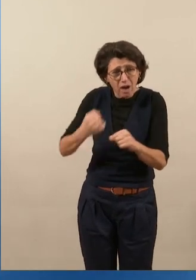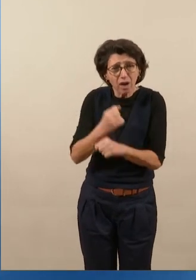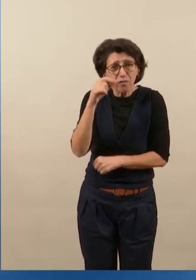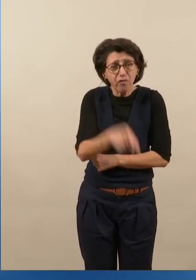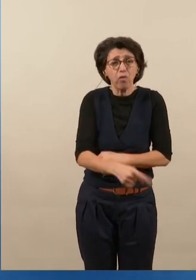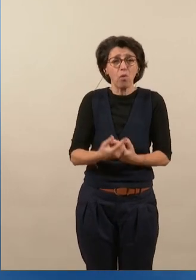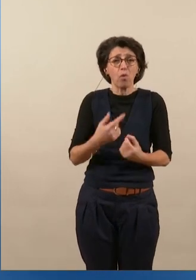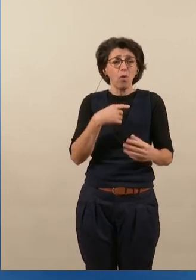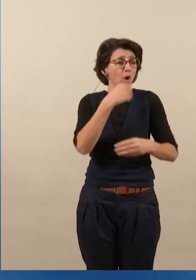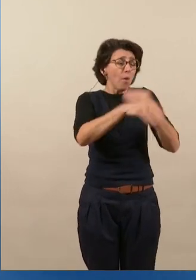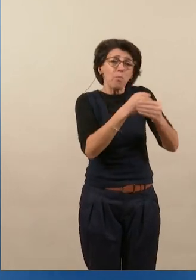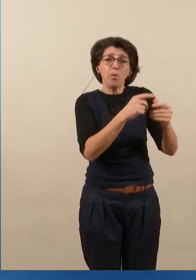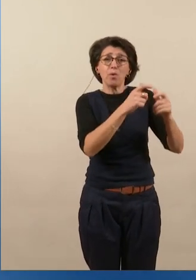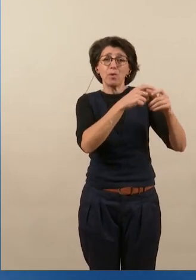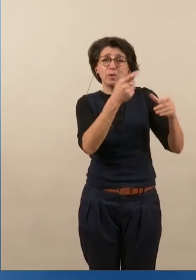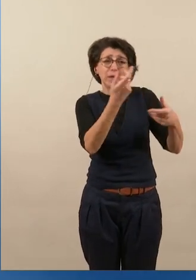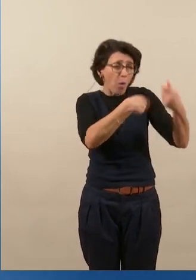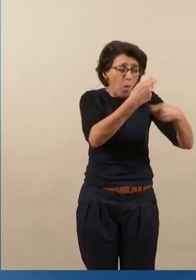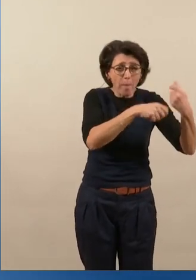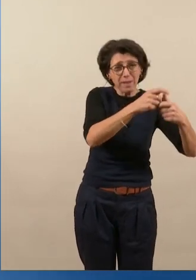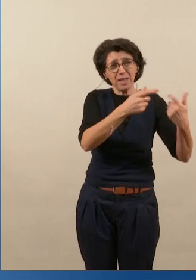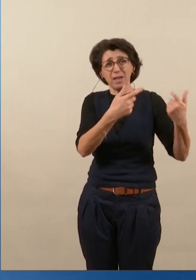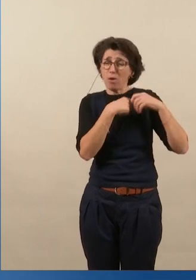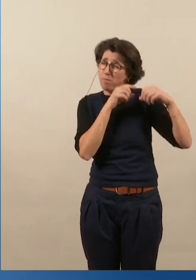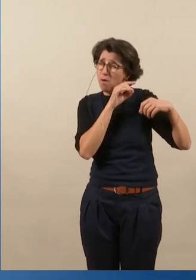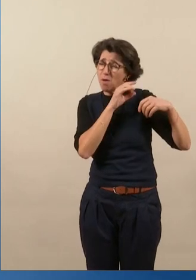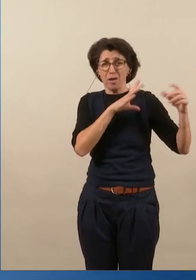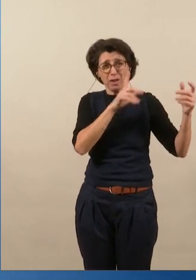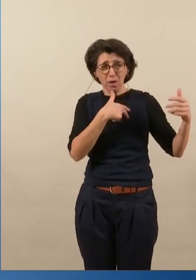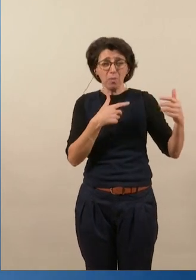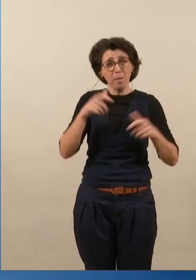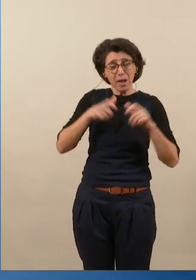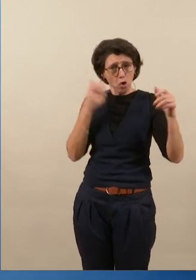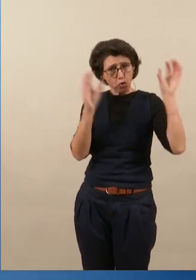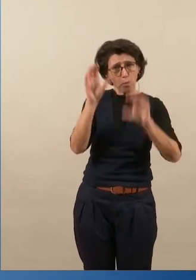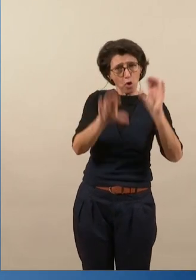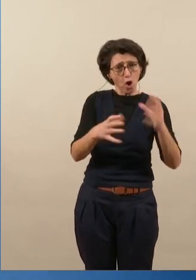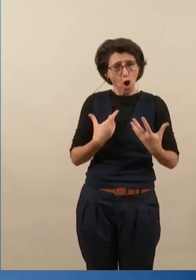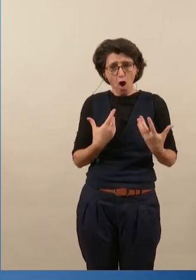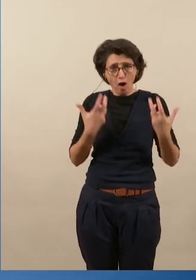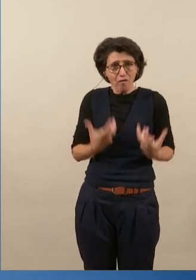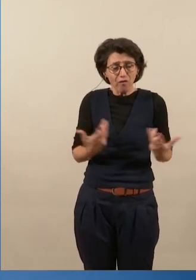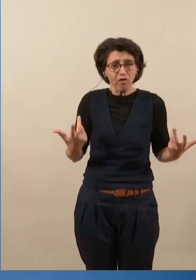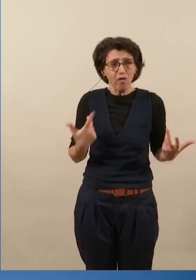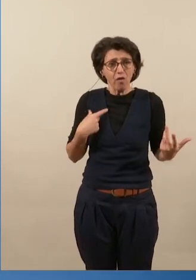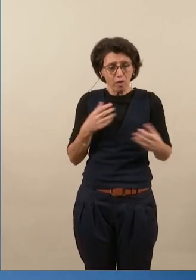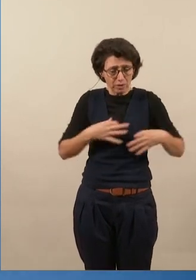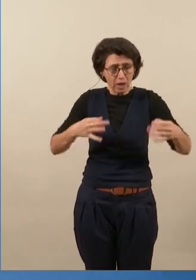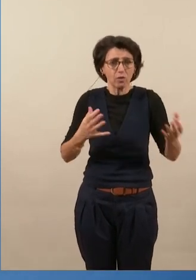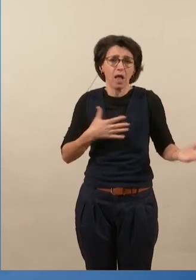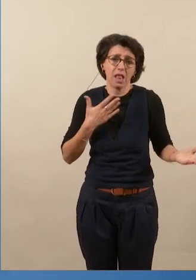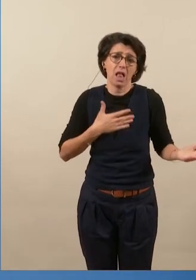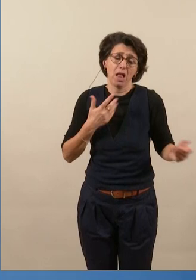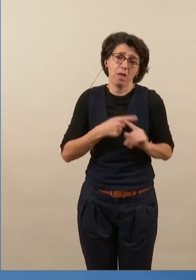ne plus rester sourd aux propositions des entrepreneurs qui n'attend que de s'investir pour l'avenir et l'intérêt de notre territoire cela va